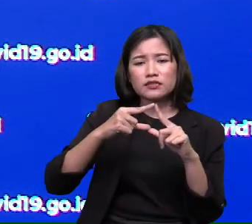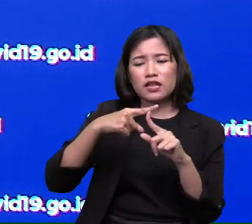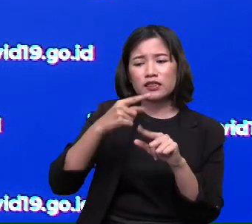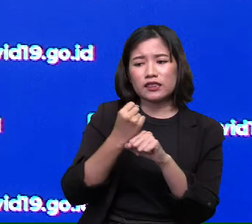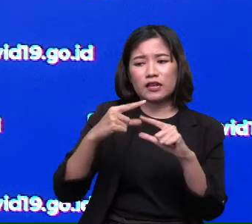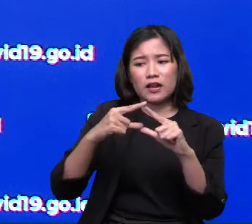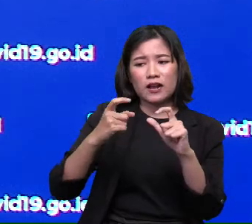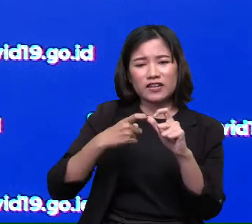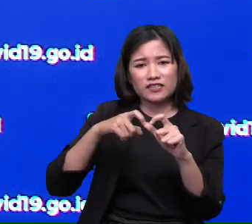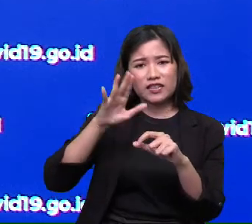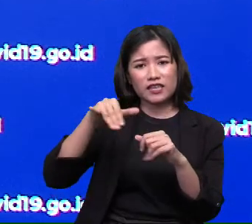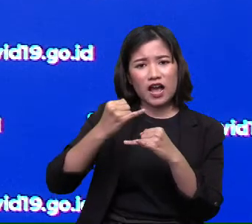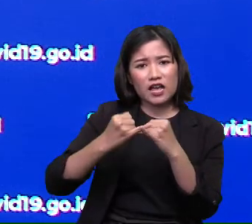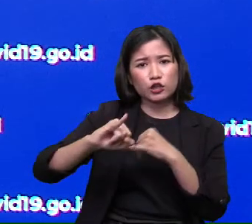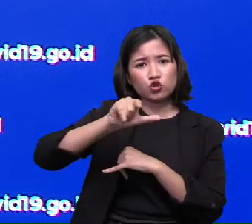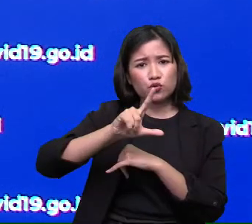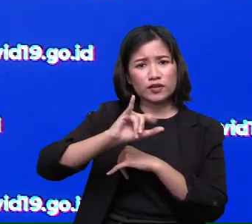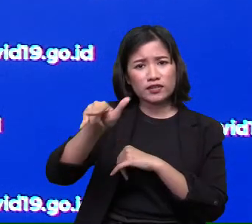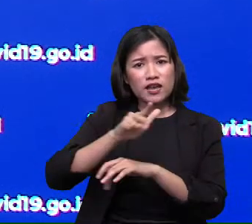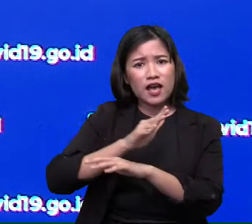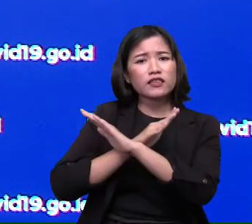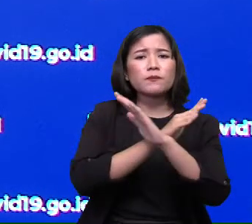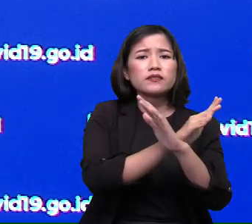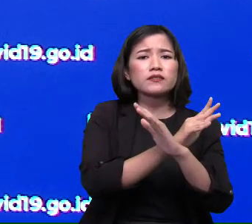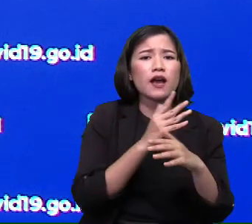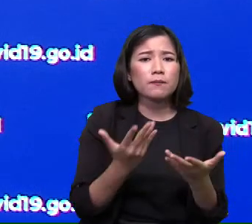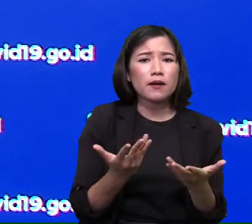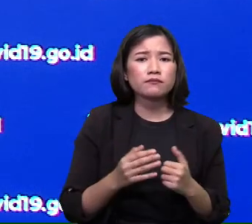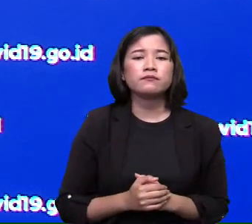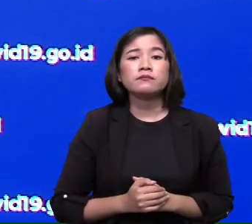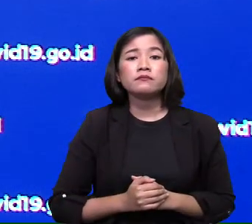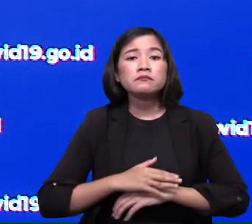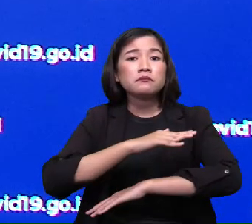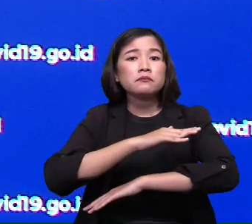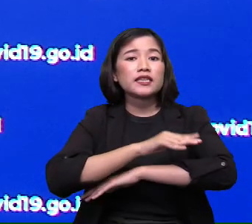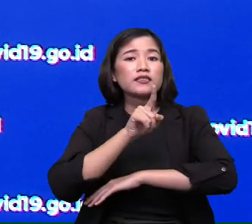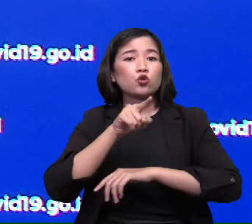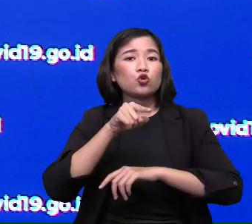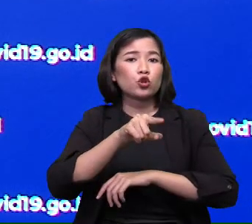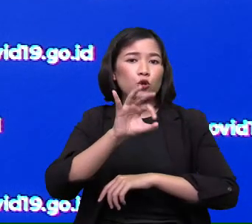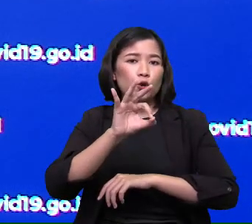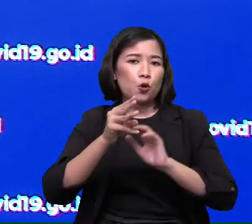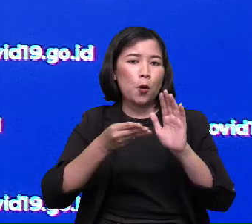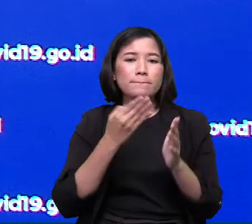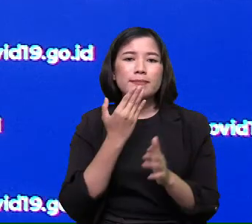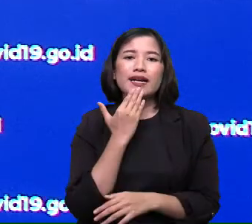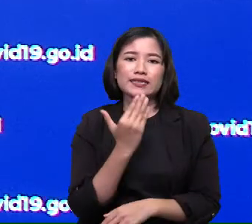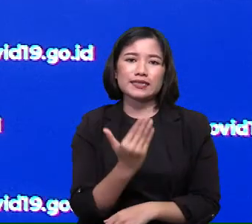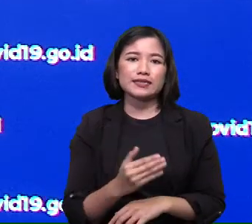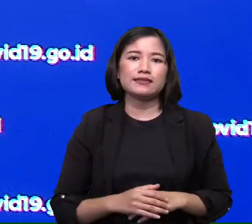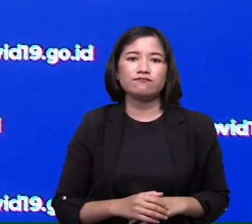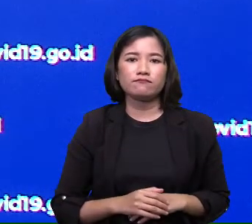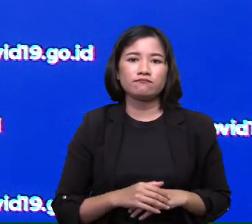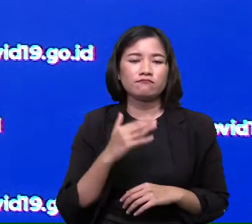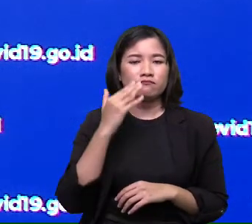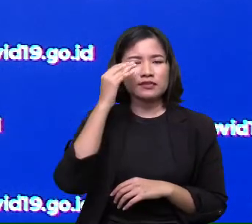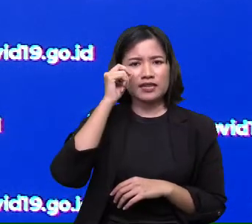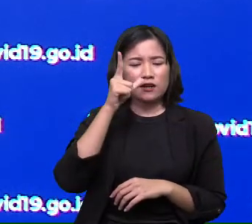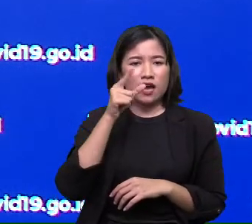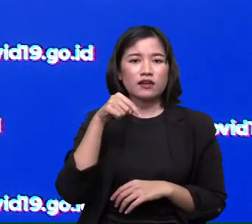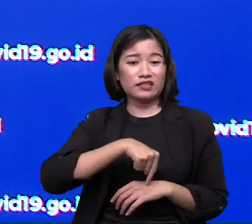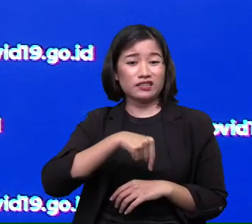pada akhir Juli Terima kasih baik terima kasih Hai perlu disadari meningkatnya kasus